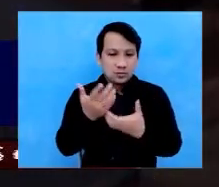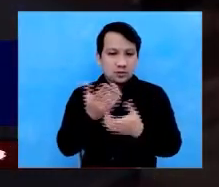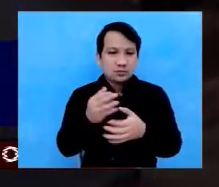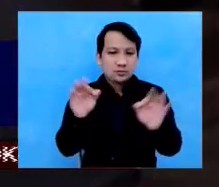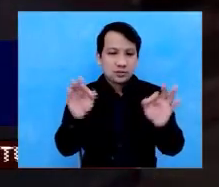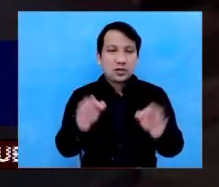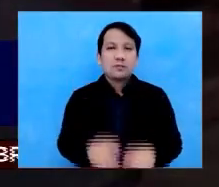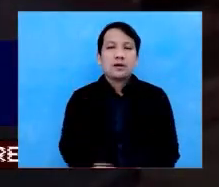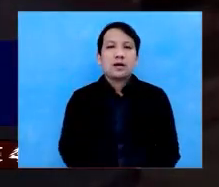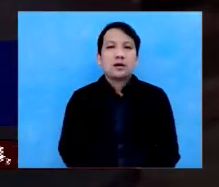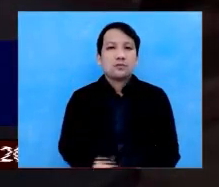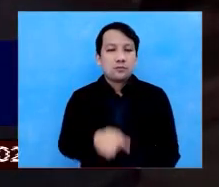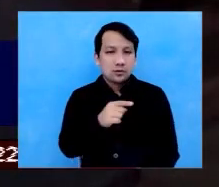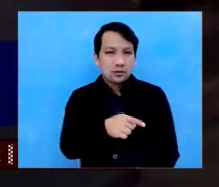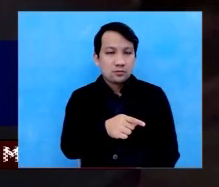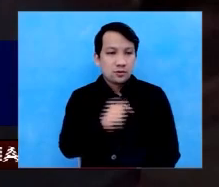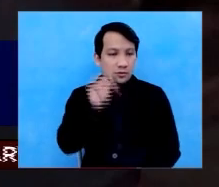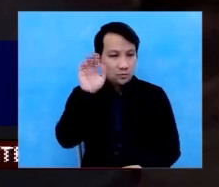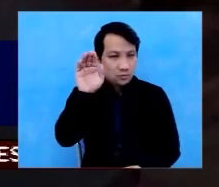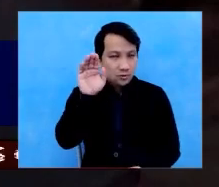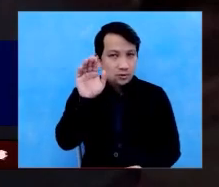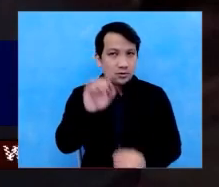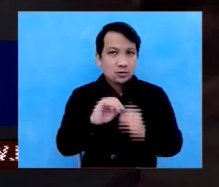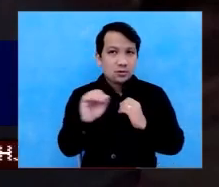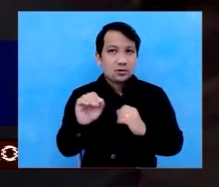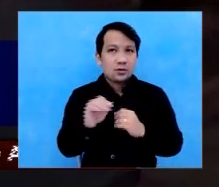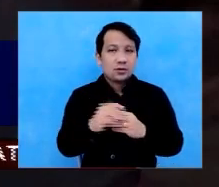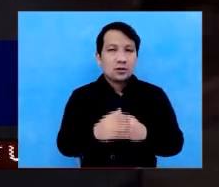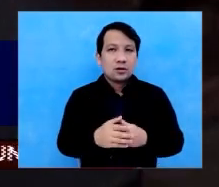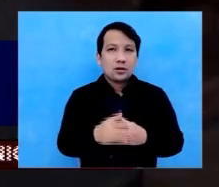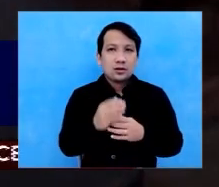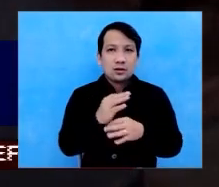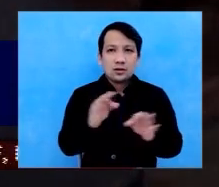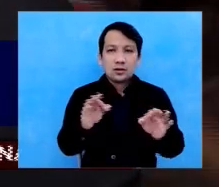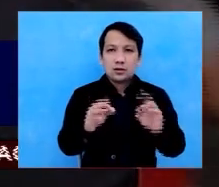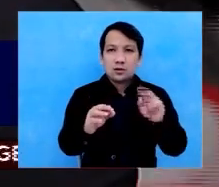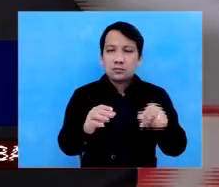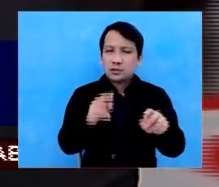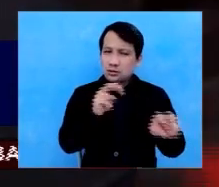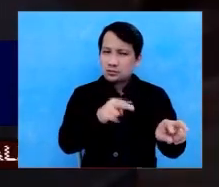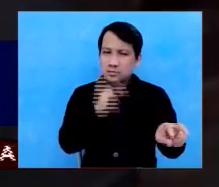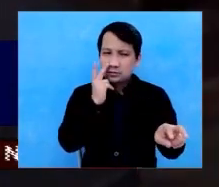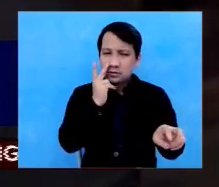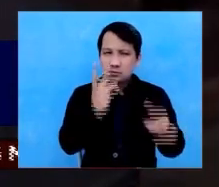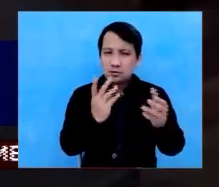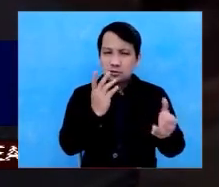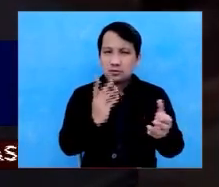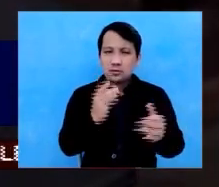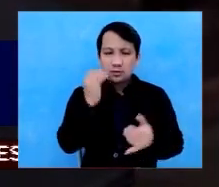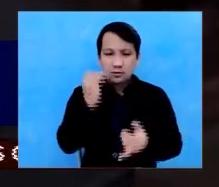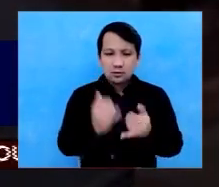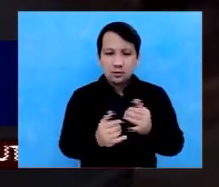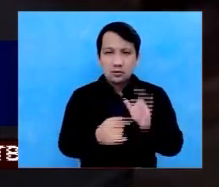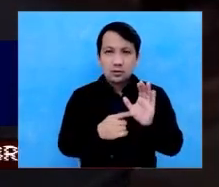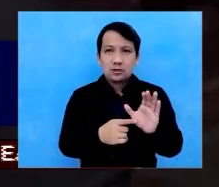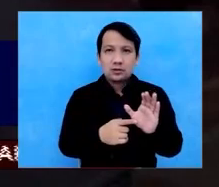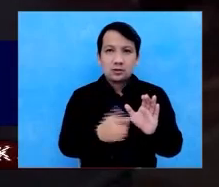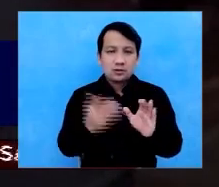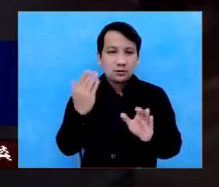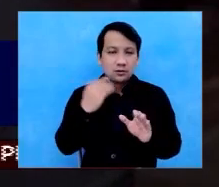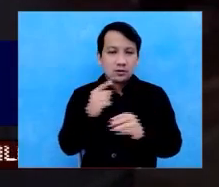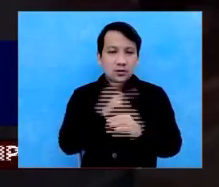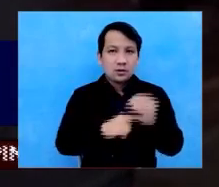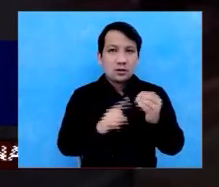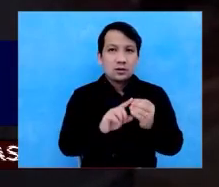mga sa press freedom oppression and kung titingnan nga natin yung huli niyang mga episodes ay tungkol sa